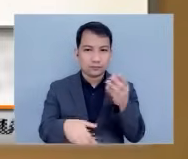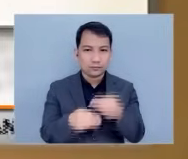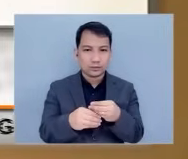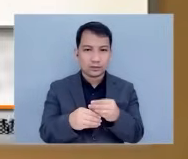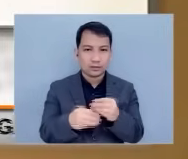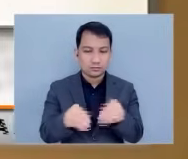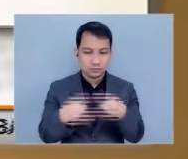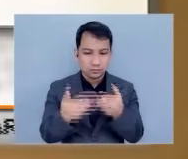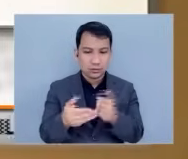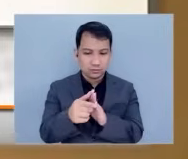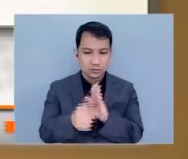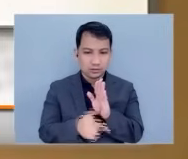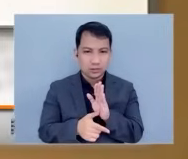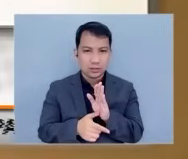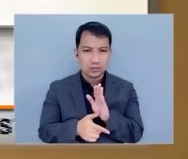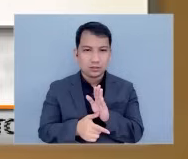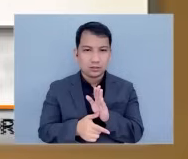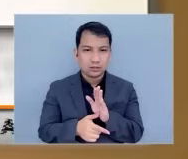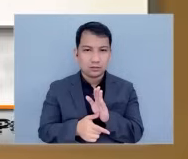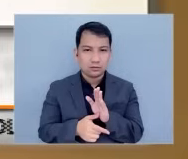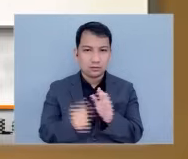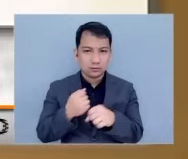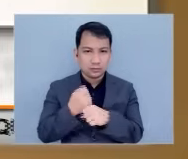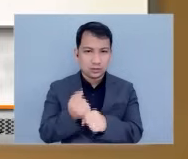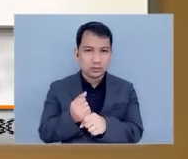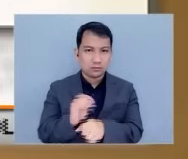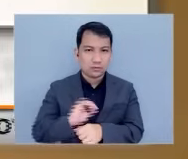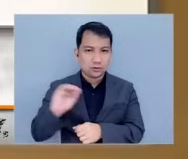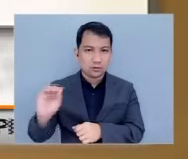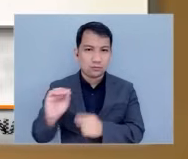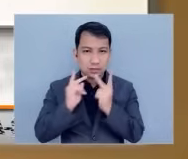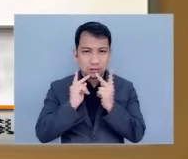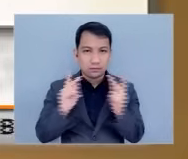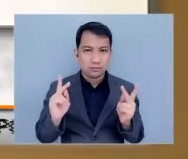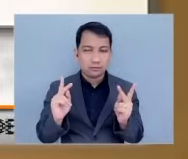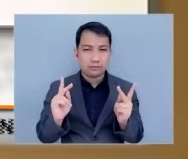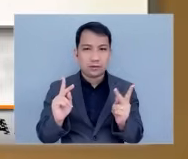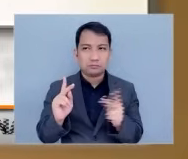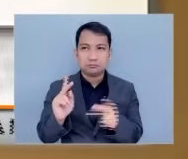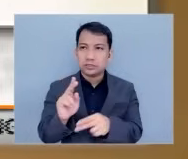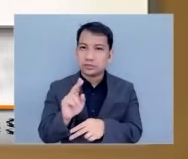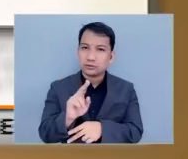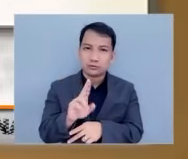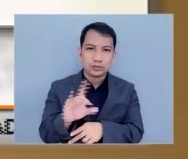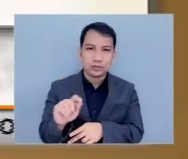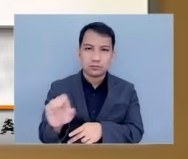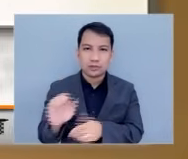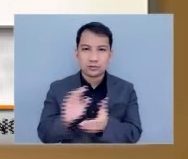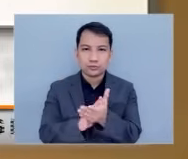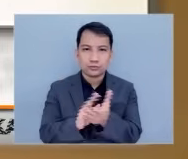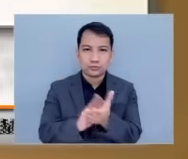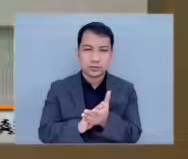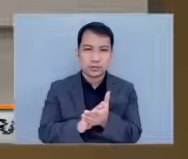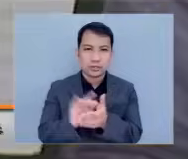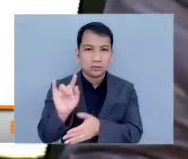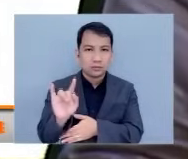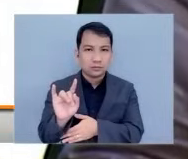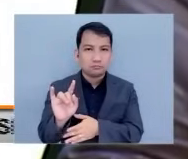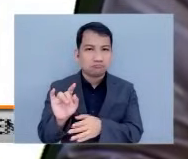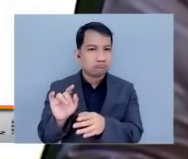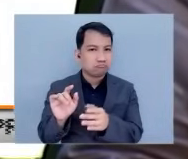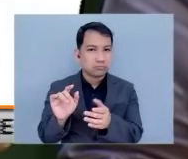saligang batas ang provision sa pagmamayari ng public utilities, mga eskwelahan at maging sa advertising industry.